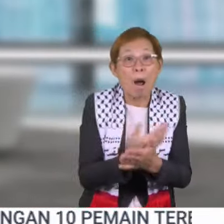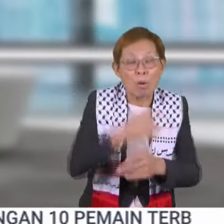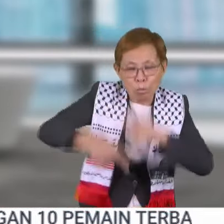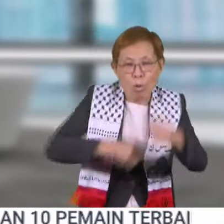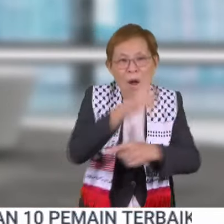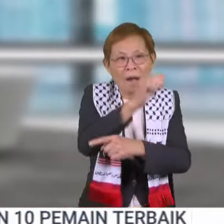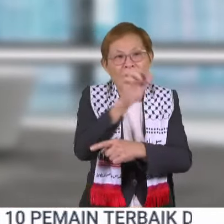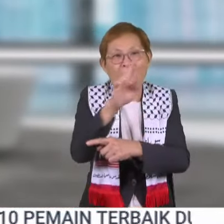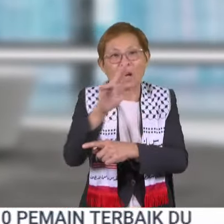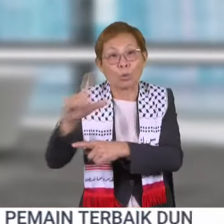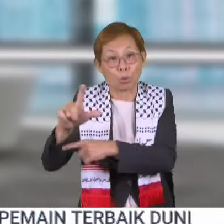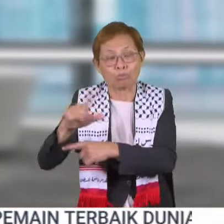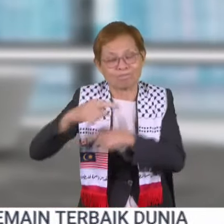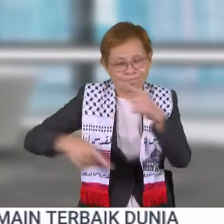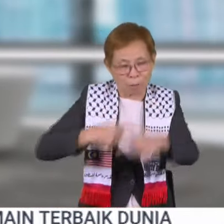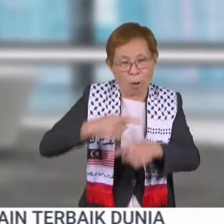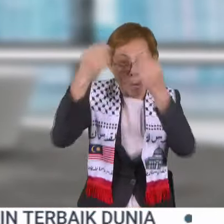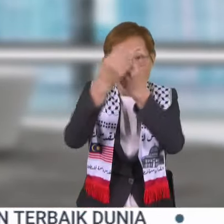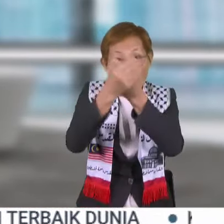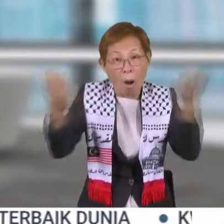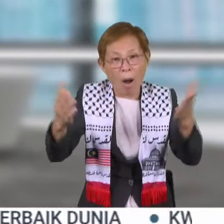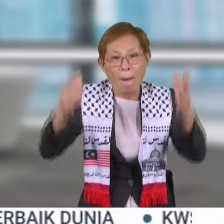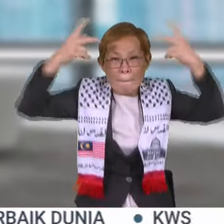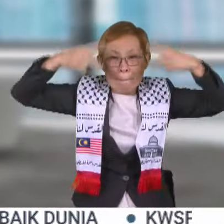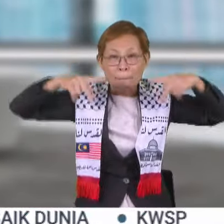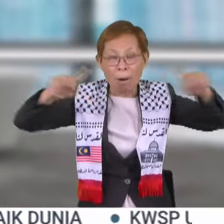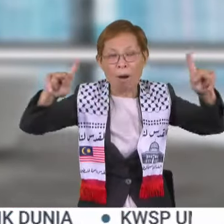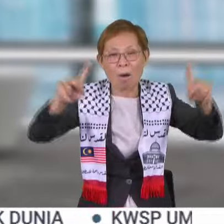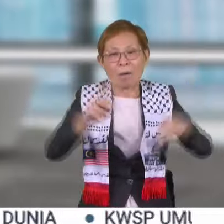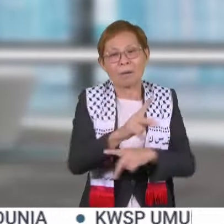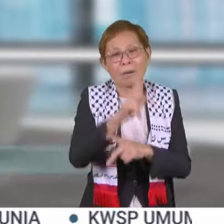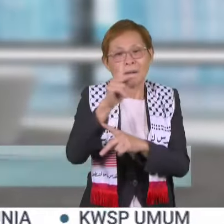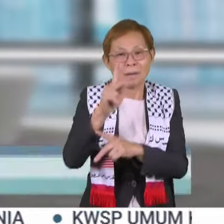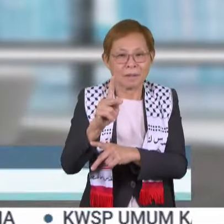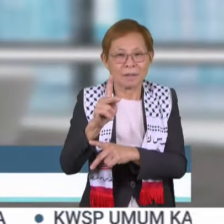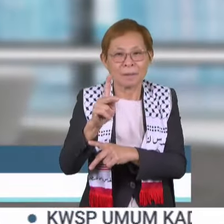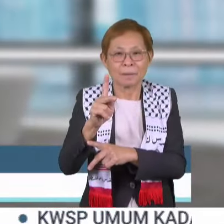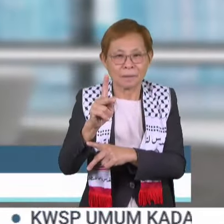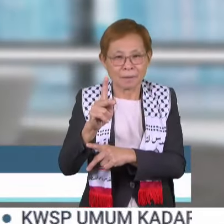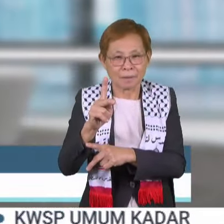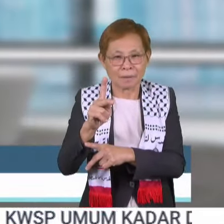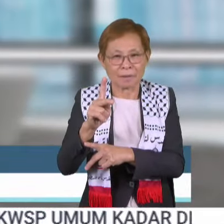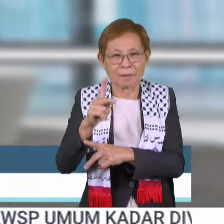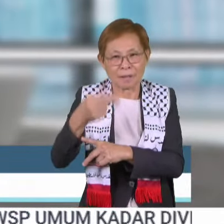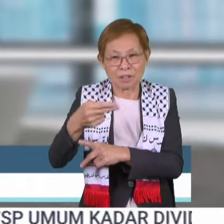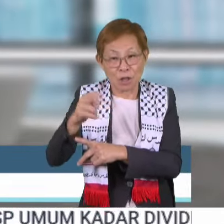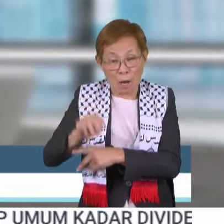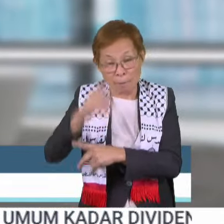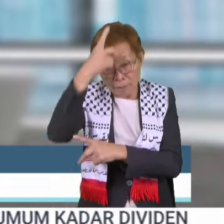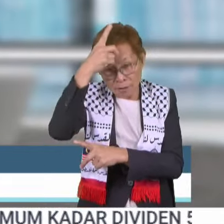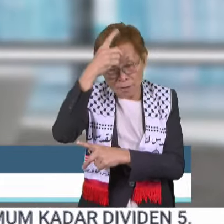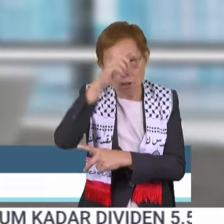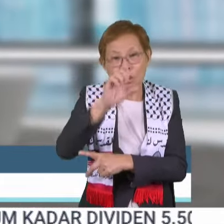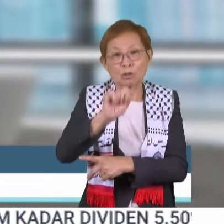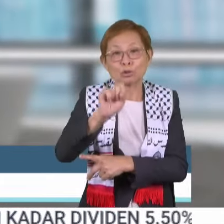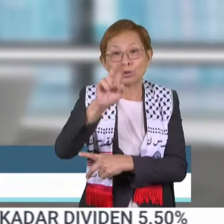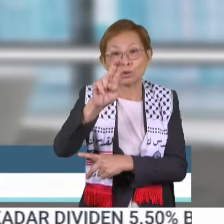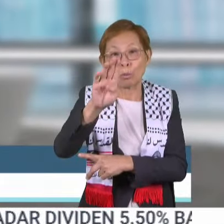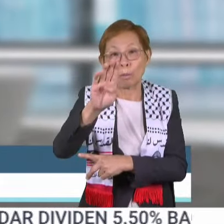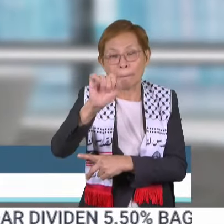aarul svaraj pengumuman dibuat oleh Presiden konfederasi hoki Malaysia khm Datuk Seri Subhan